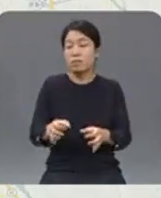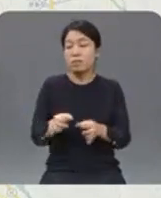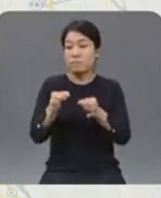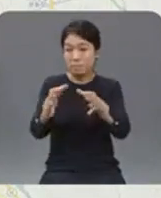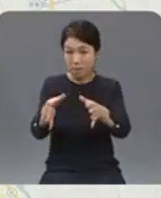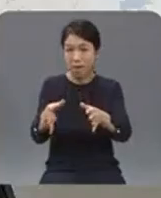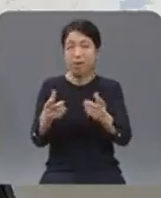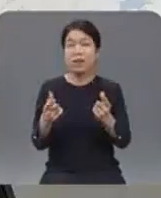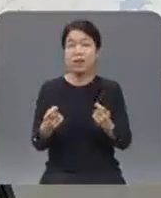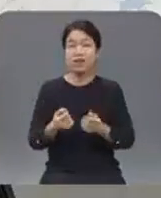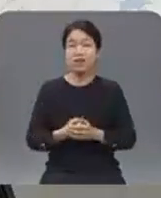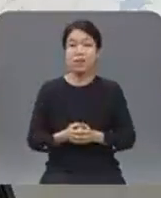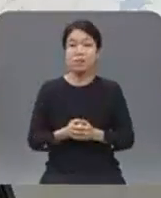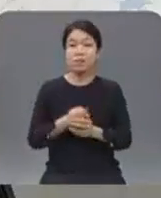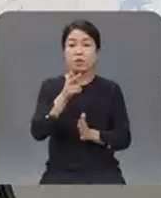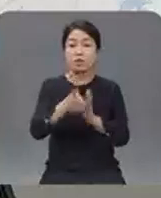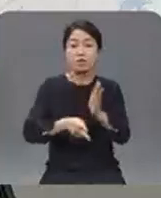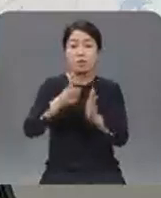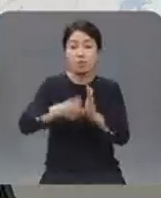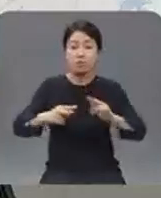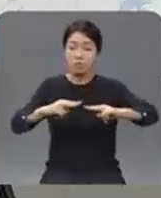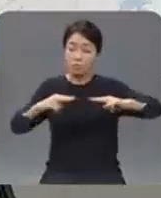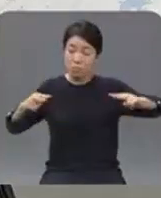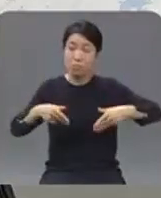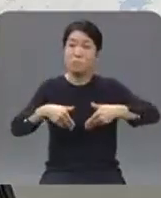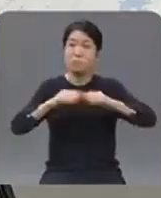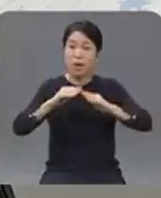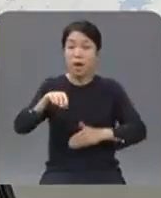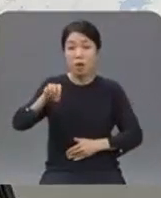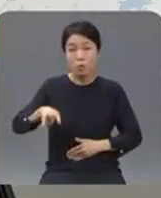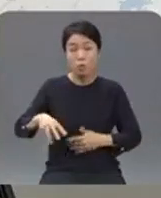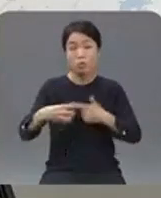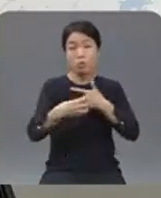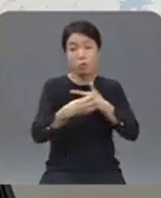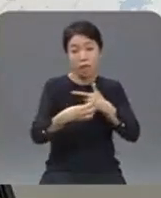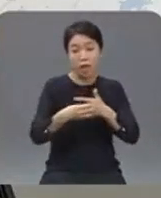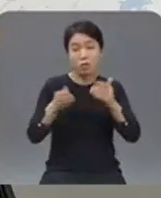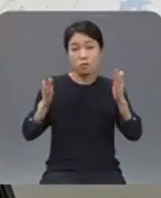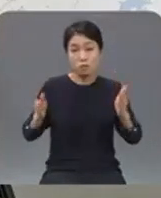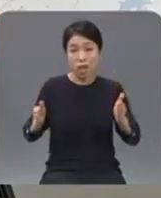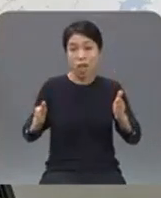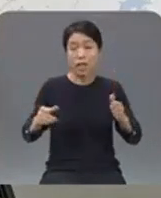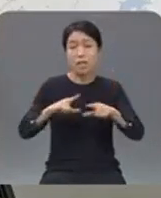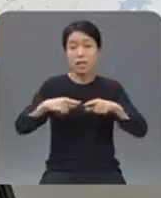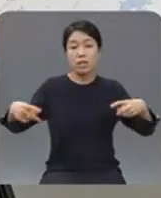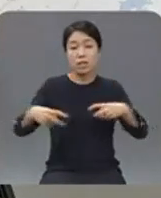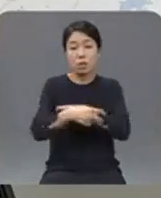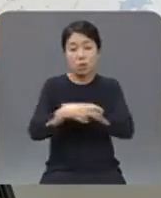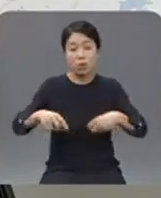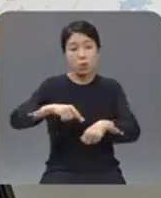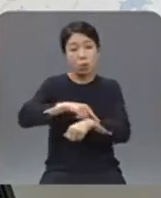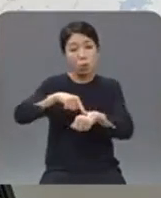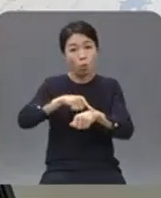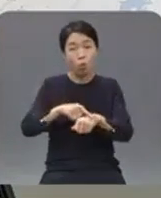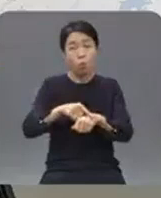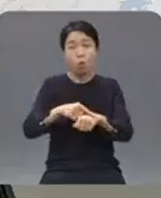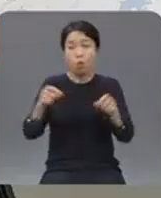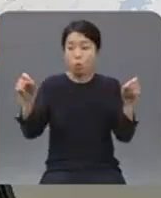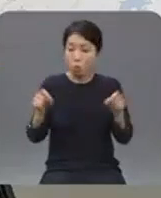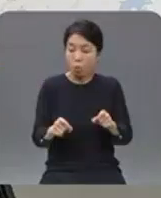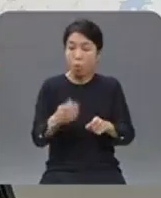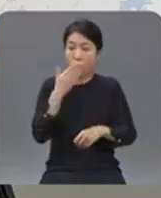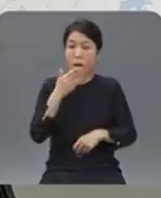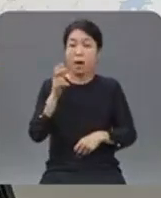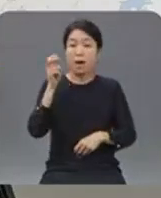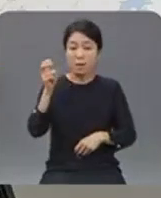사업입니다 철도망의 구축이 되면 광주와 나주간 대중교통 시간이 대폭